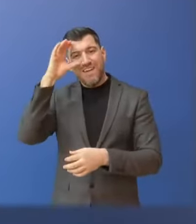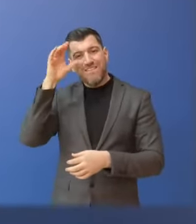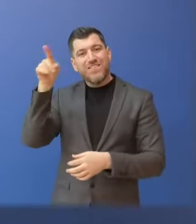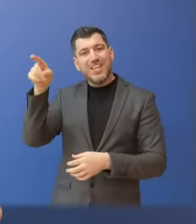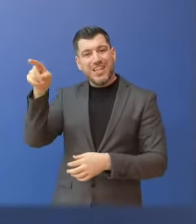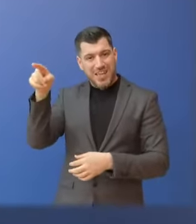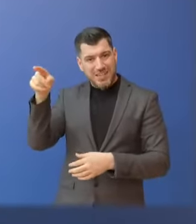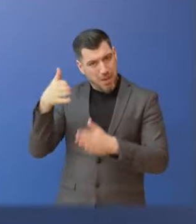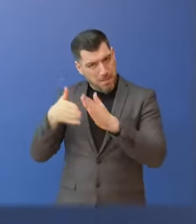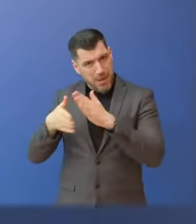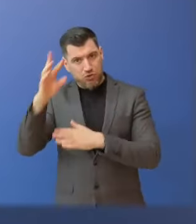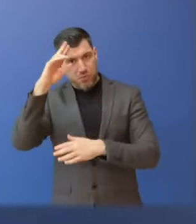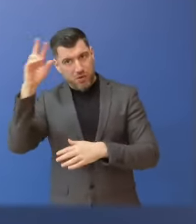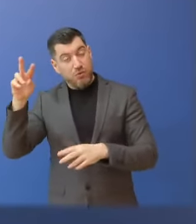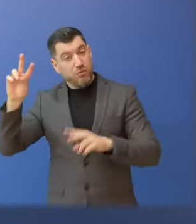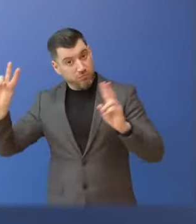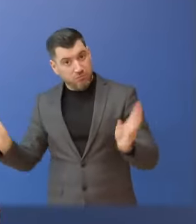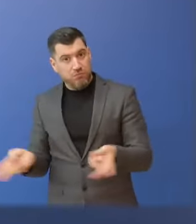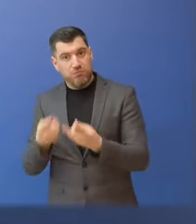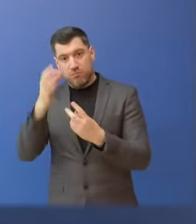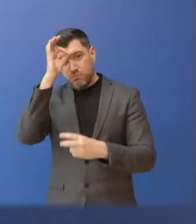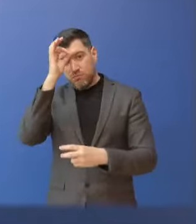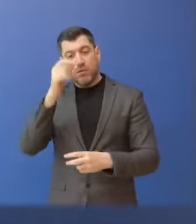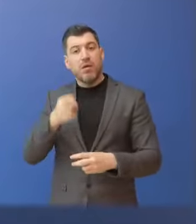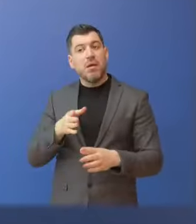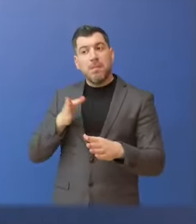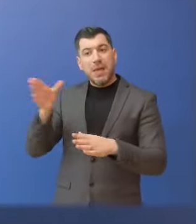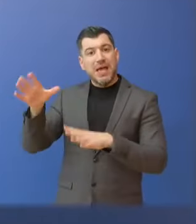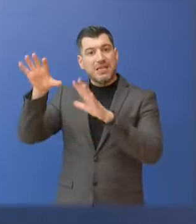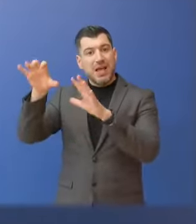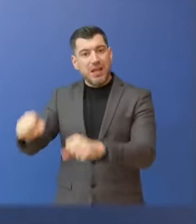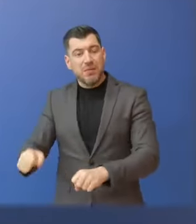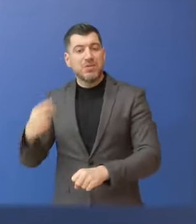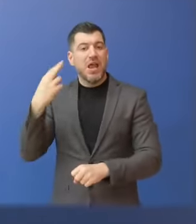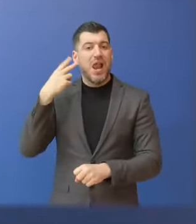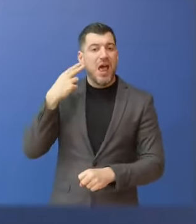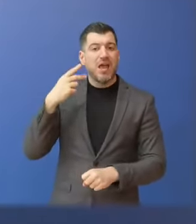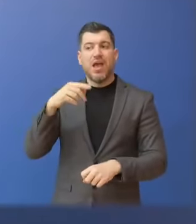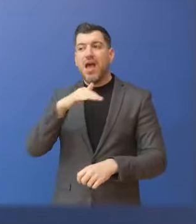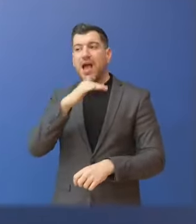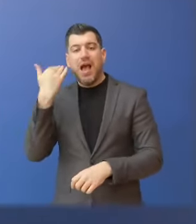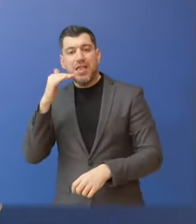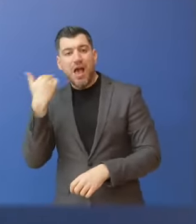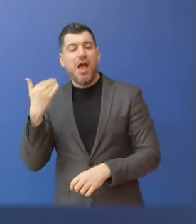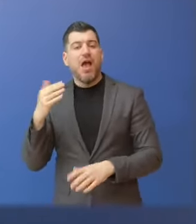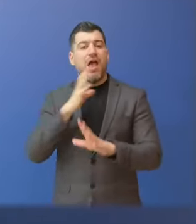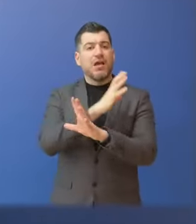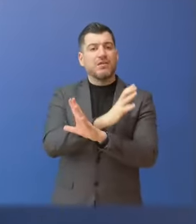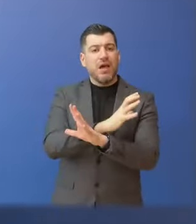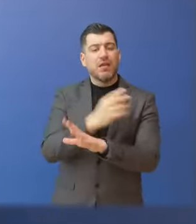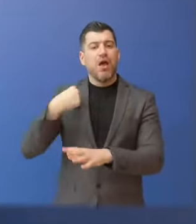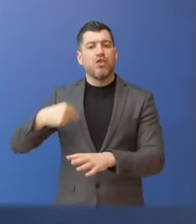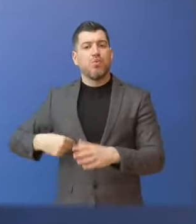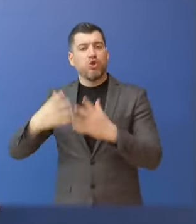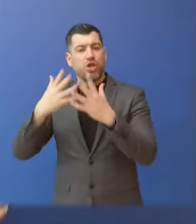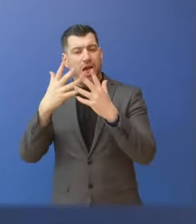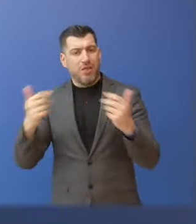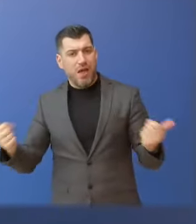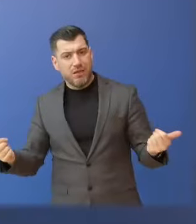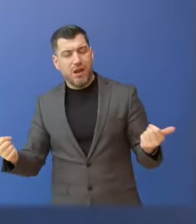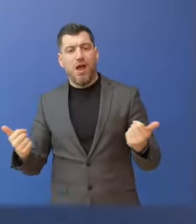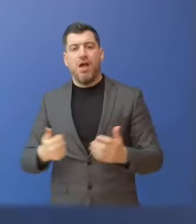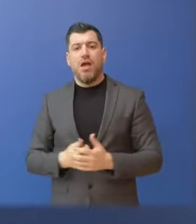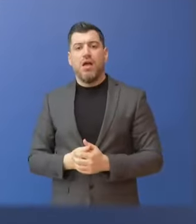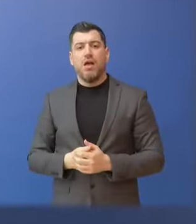μέσα στο πανεπιστήμιο μπήκαν τέλος σε καταλήψεις στη λάρισα στα χανιά στη θεσσαλονίκη στα εξάρχεια σε δημοτικά θέατρα στο αριστοτέλειο πανεπιστήμιο